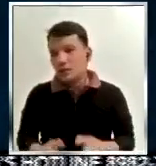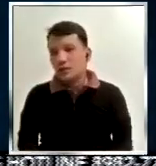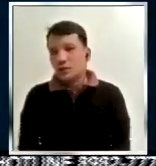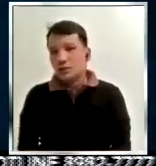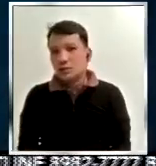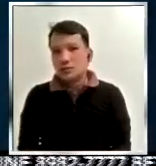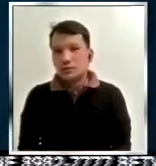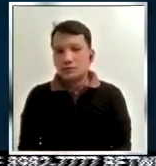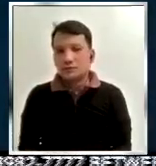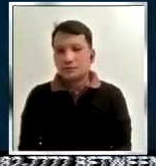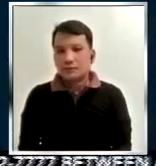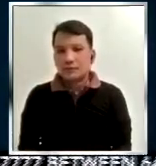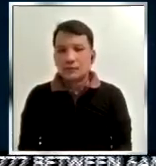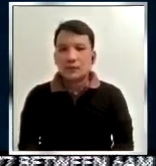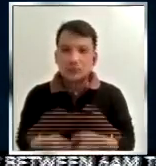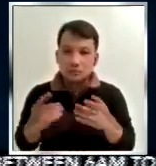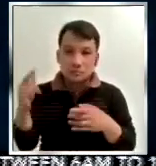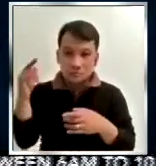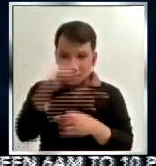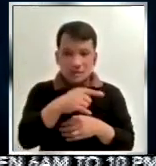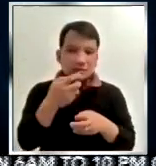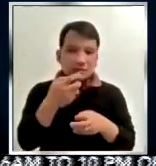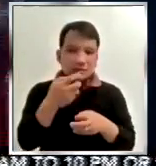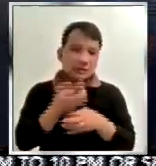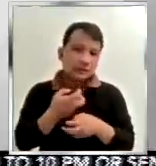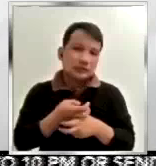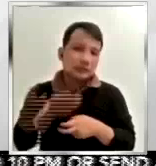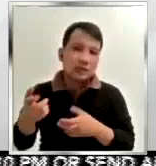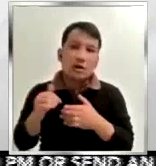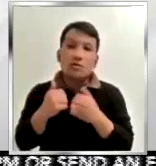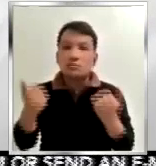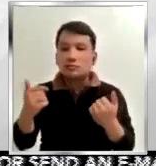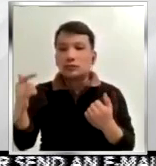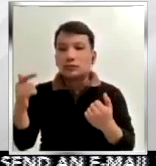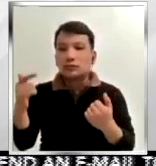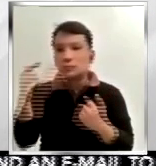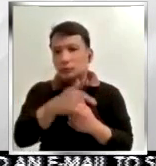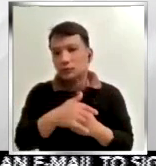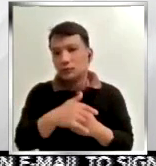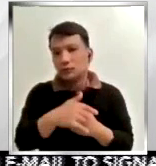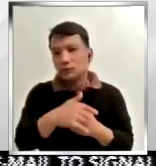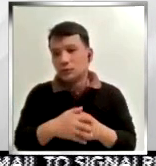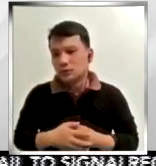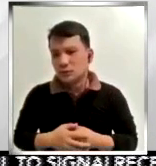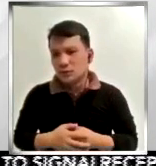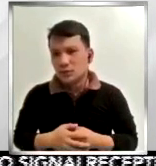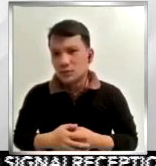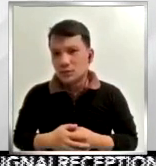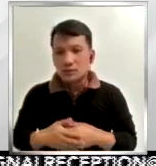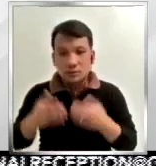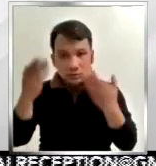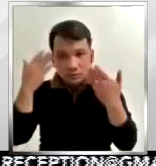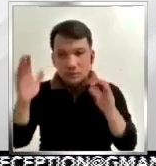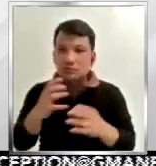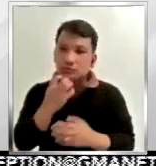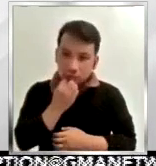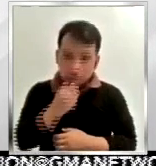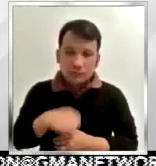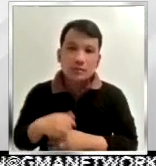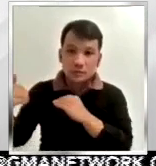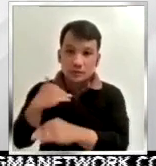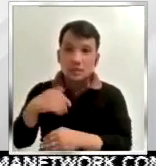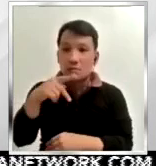kami ng flight. Tapos dati yung makasurvive kung makatipid. Sa ipinadalang pahayag ng PAL sa GMA News, sinabi nitong binigyan na nila